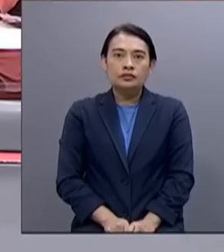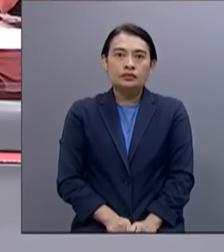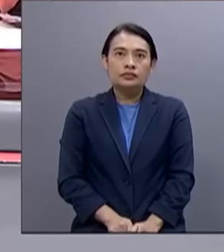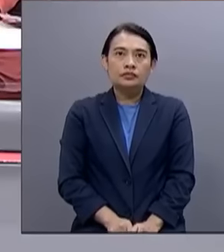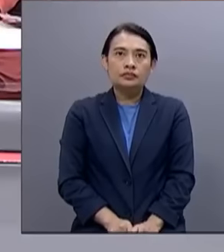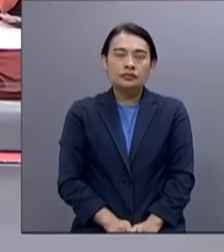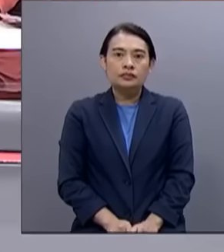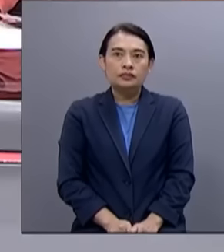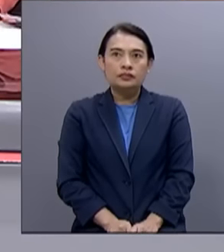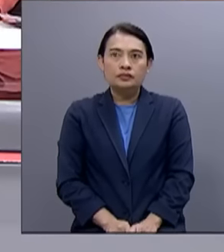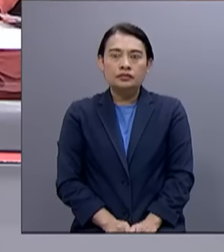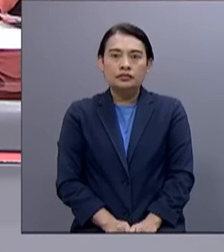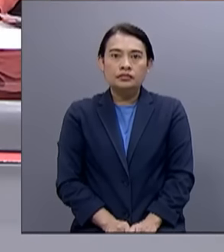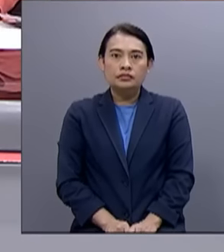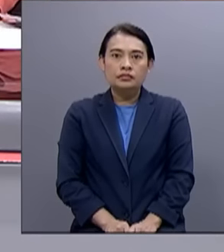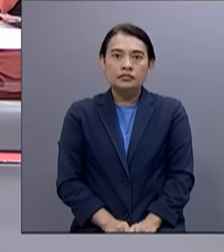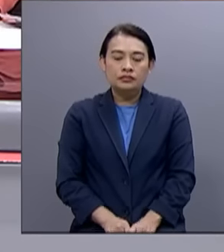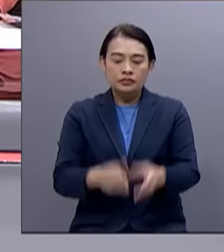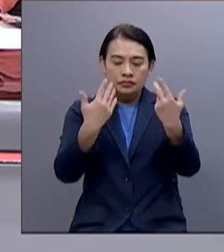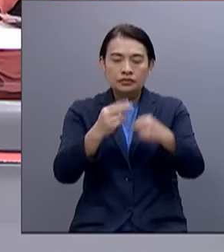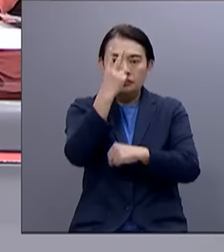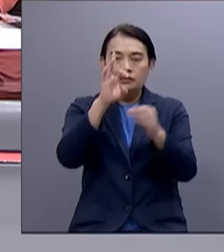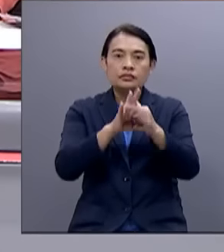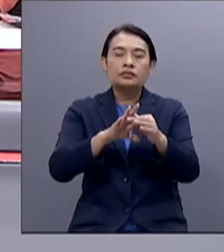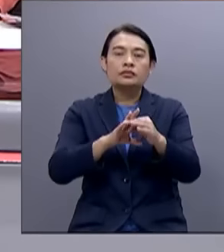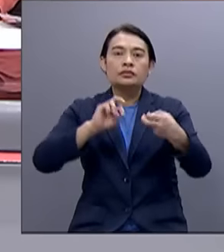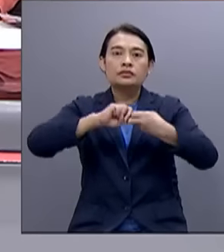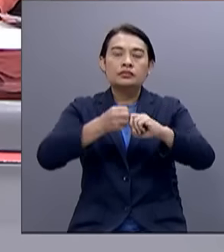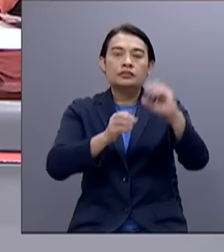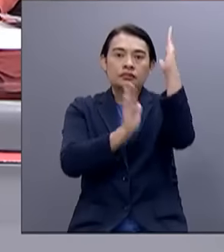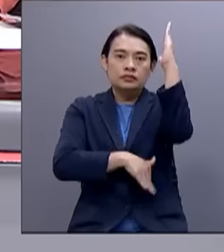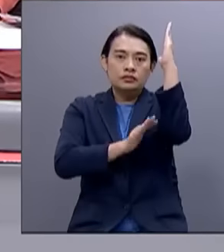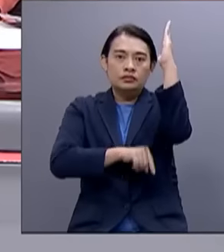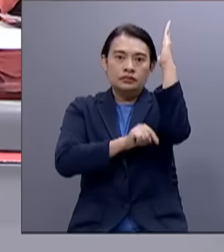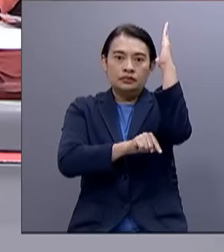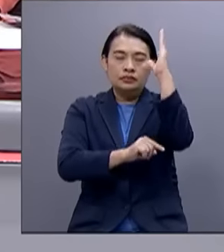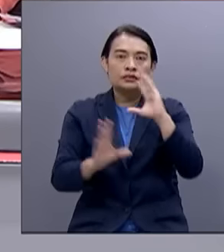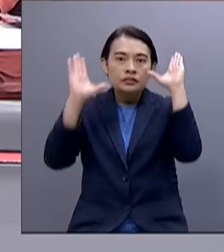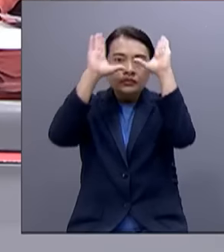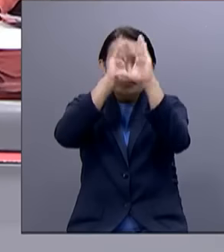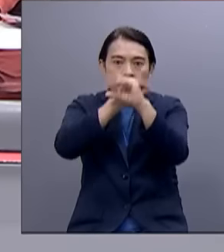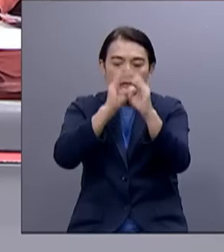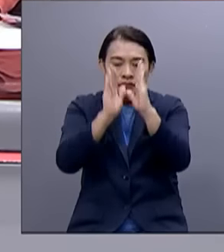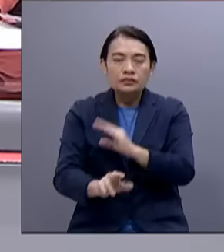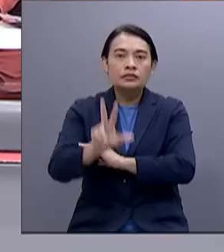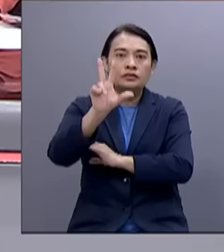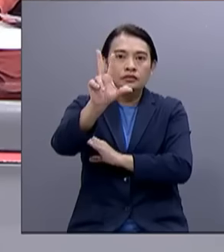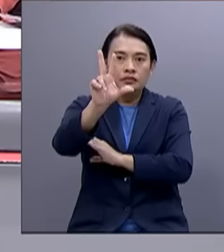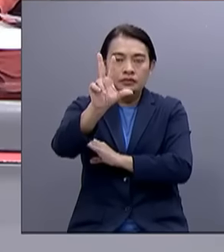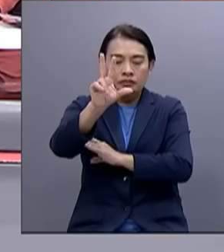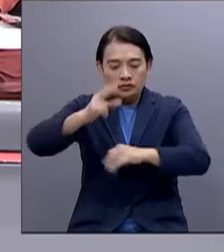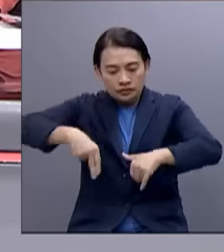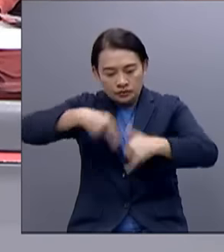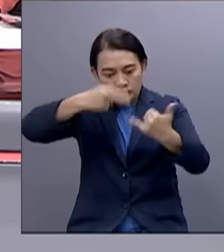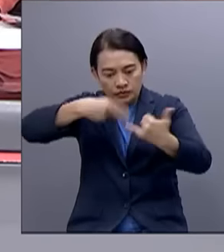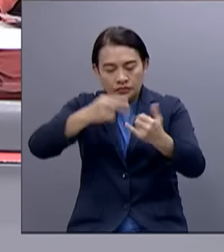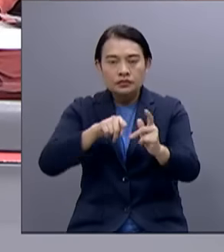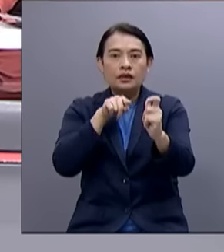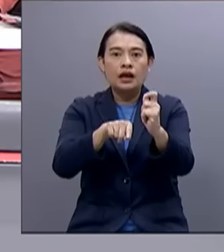ริ่มกันด้วยเหตุการณ์ความไม่สงบในพื้นที่ภาคใต้กันก่อนนะคะที่เมื่อคืนนั้นได้เกิดเหตุผู้ก่อเหตุ3คนบุกยิงพ่อค้าชาวอำเภอละแม